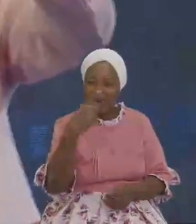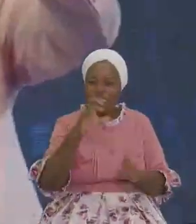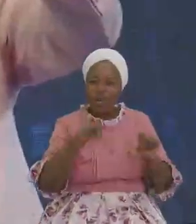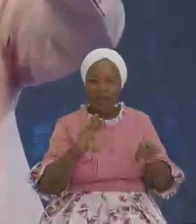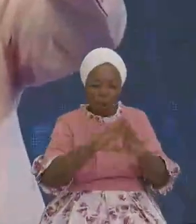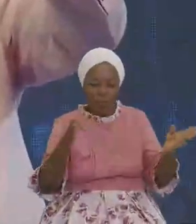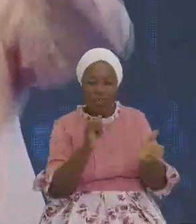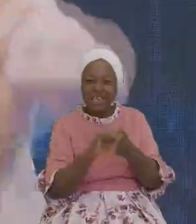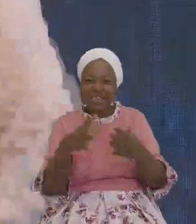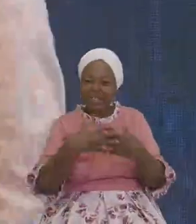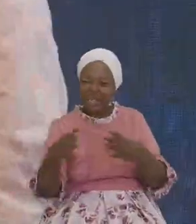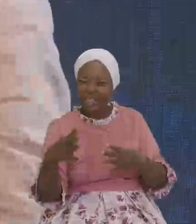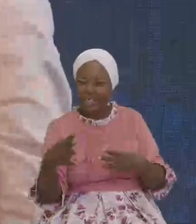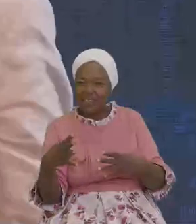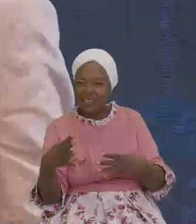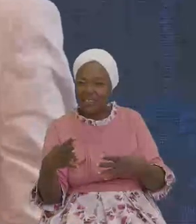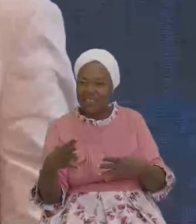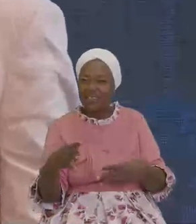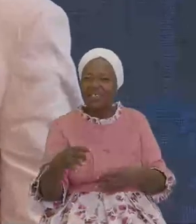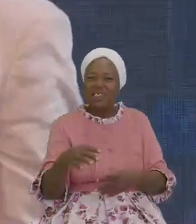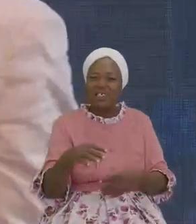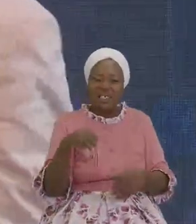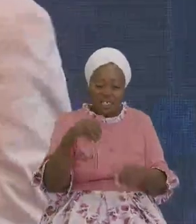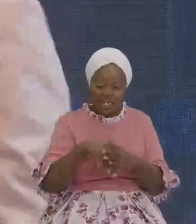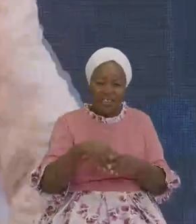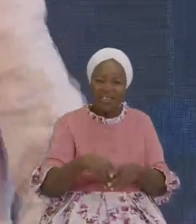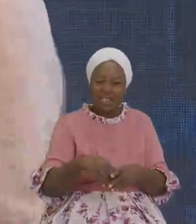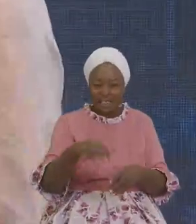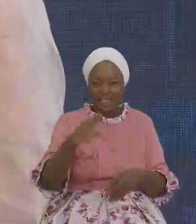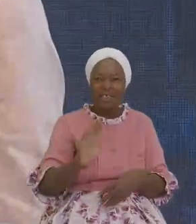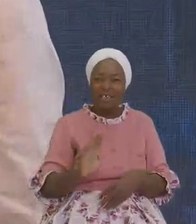Le seul qui peut ouvrir cette cage